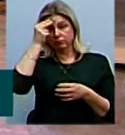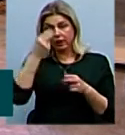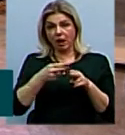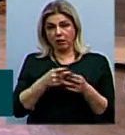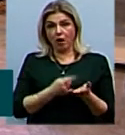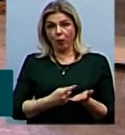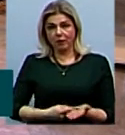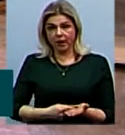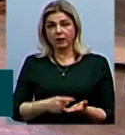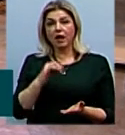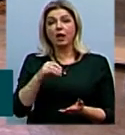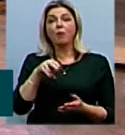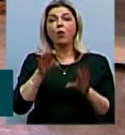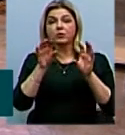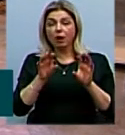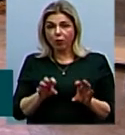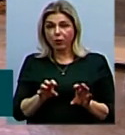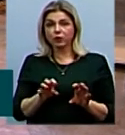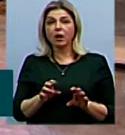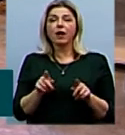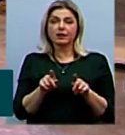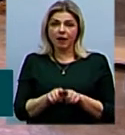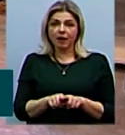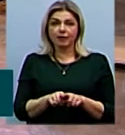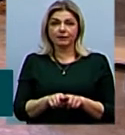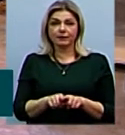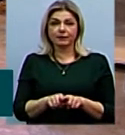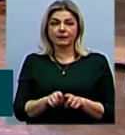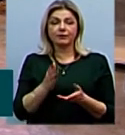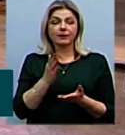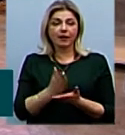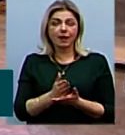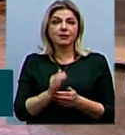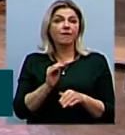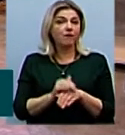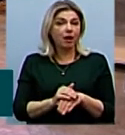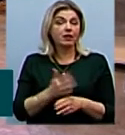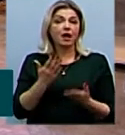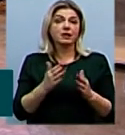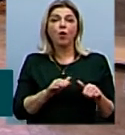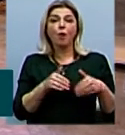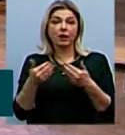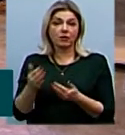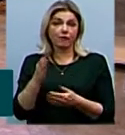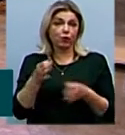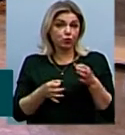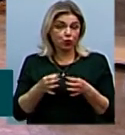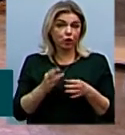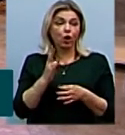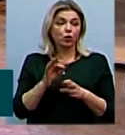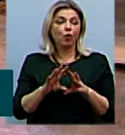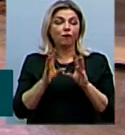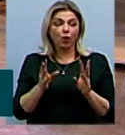точки зрения закона вот такая вот есть... Не факт, что обратиться в суд кто-то, но вообще